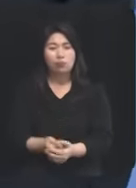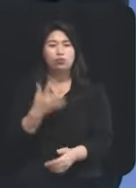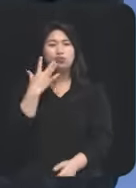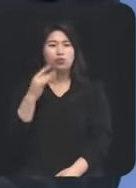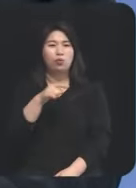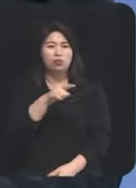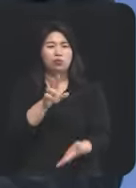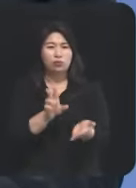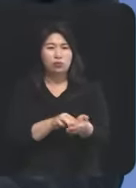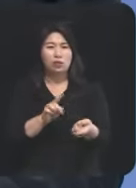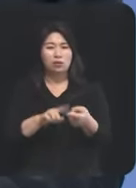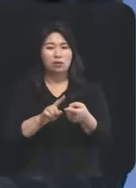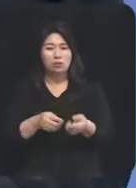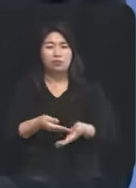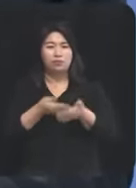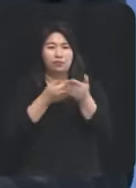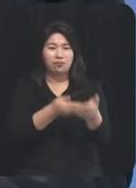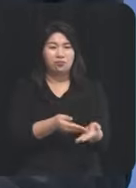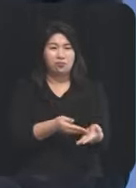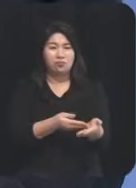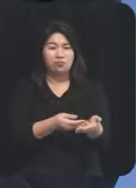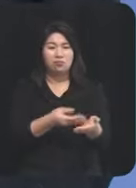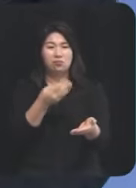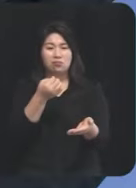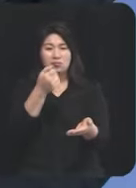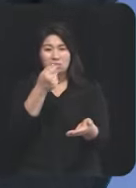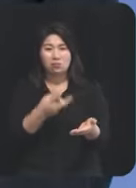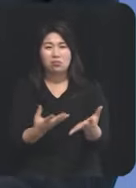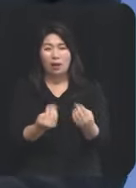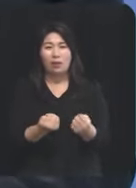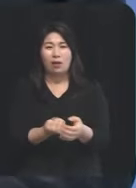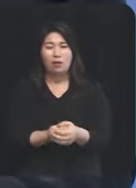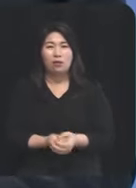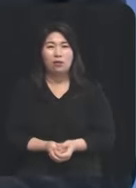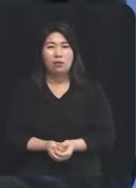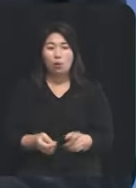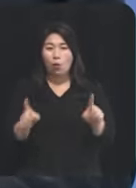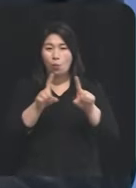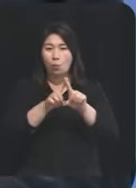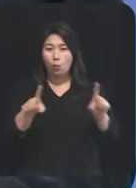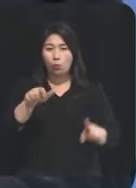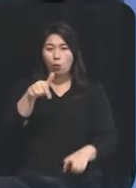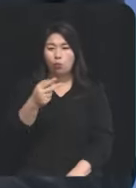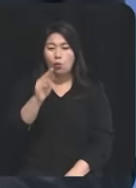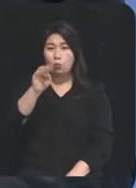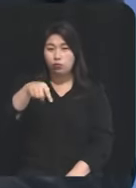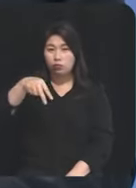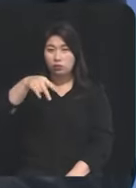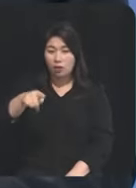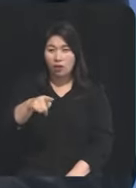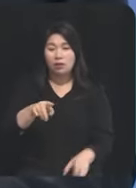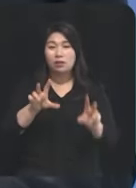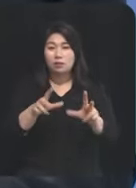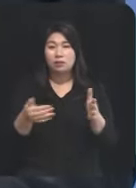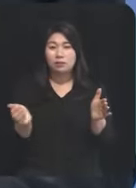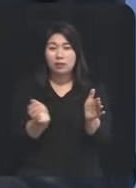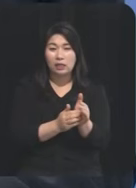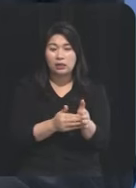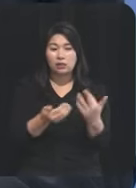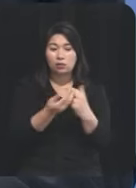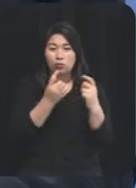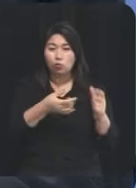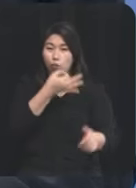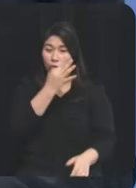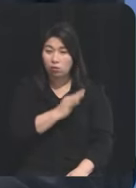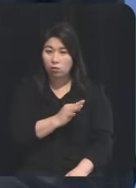이러한 문제를 제기하시는 분들이 꽤 많습니다. 그런데 보통 교부세 법정률이 지금까지 제주도의 이익으로